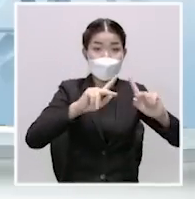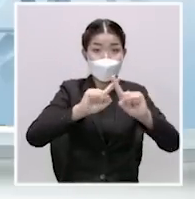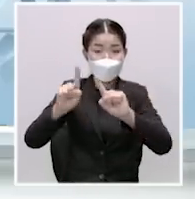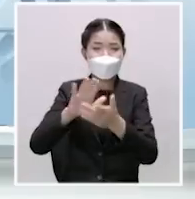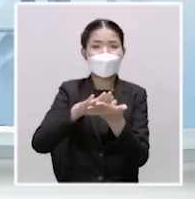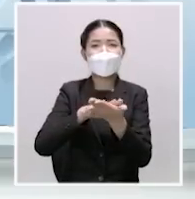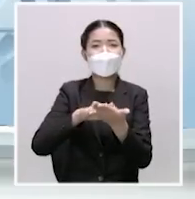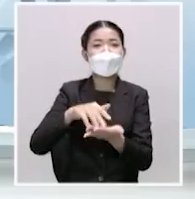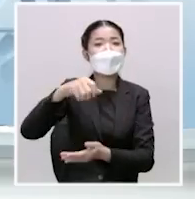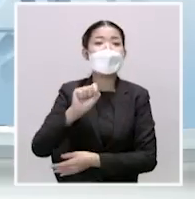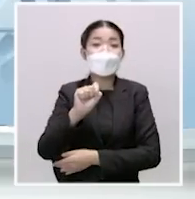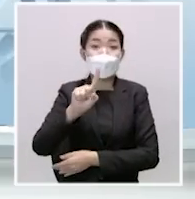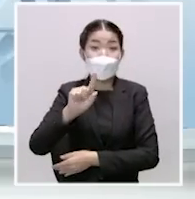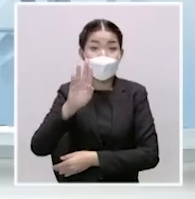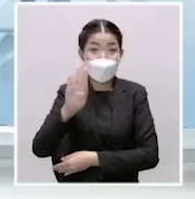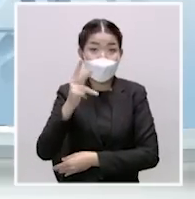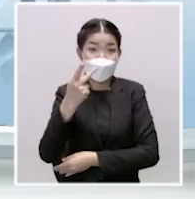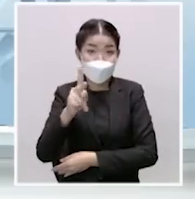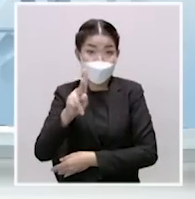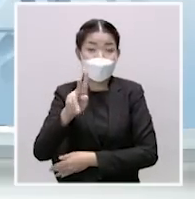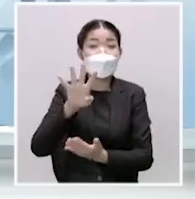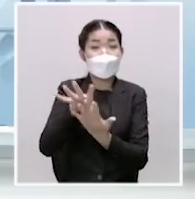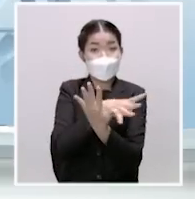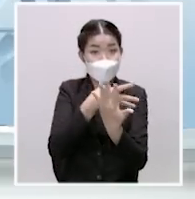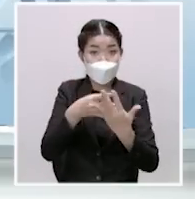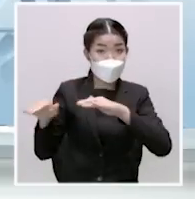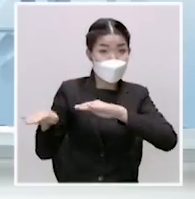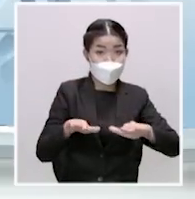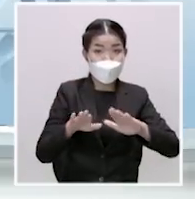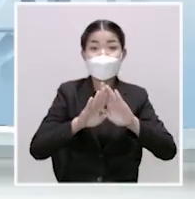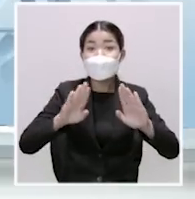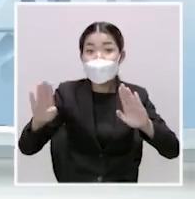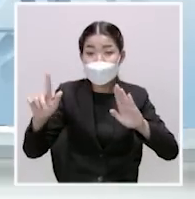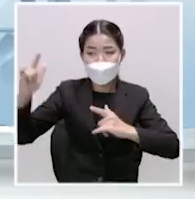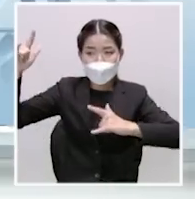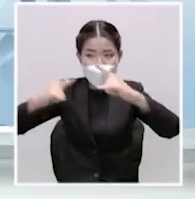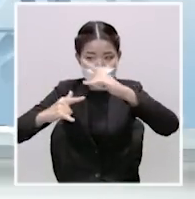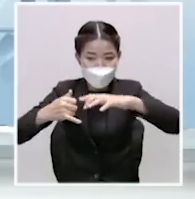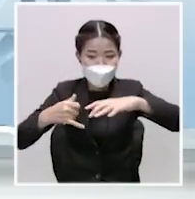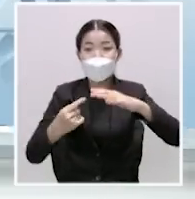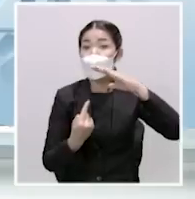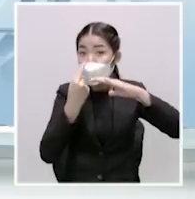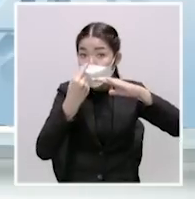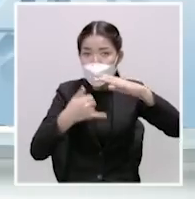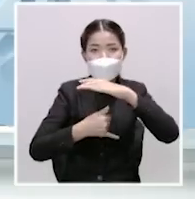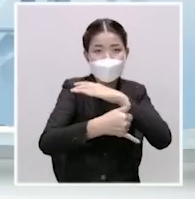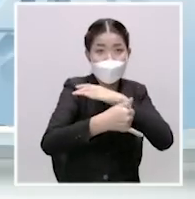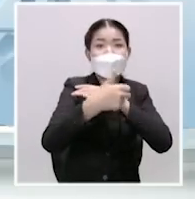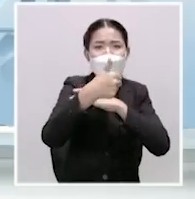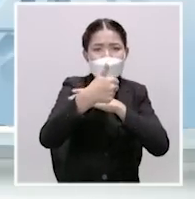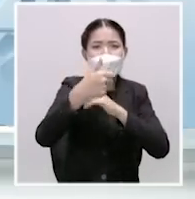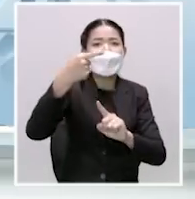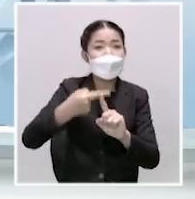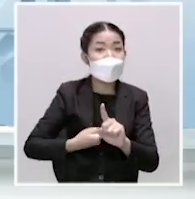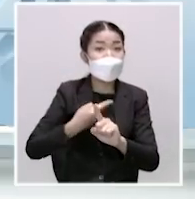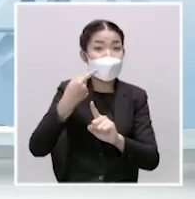ออภัยค่ะสบค.นะคะได้เตรียมที่จะกลับมาเปิดระบบ Test and Go ในวันที่1กุมภาพันธ์นี้แล้วนะคะ